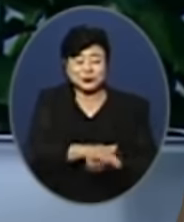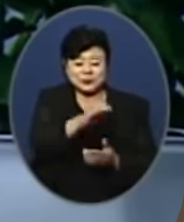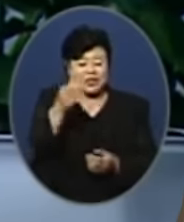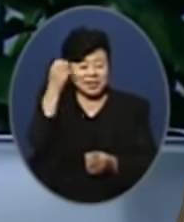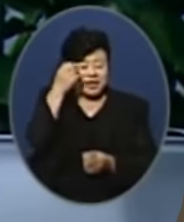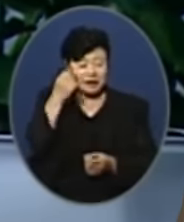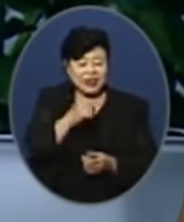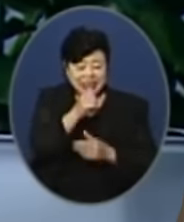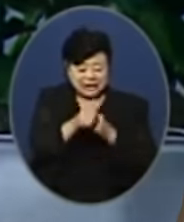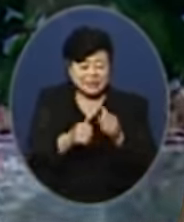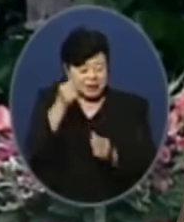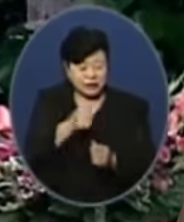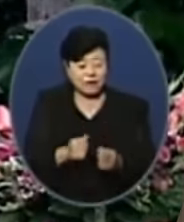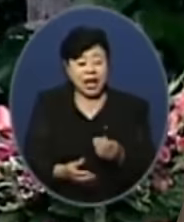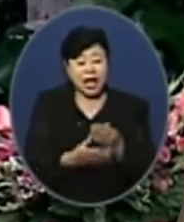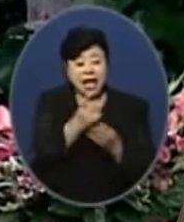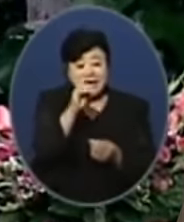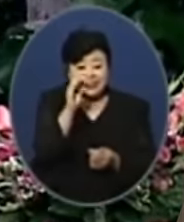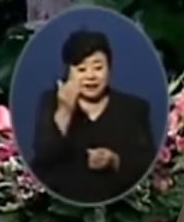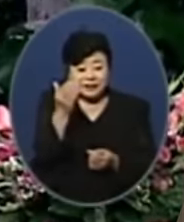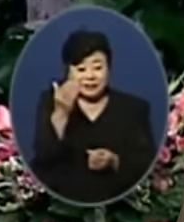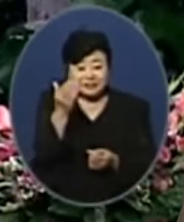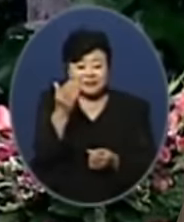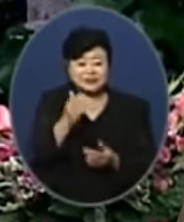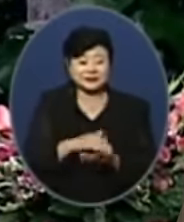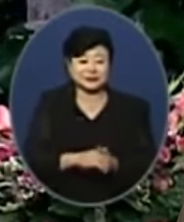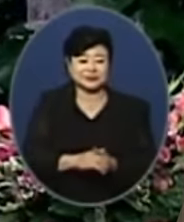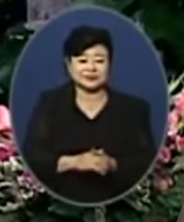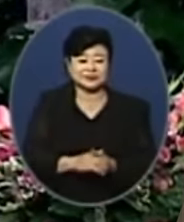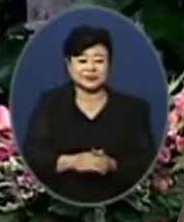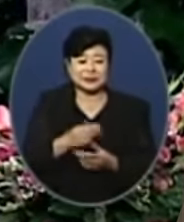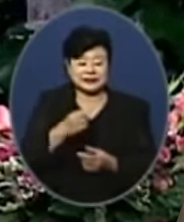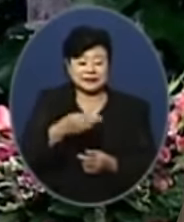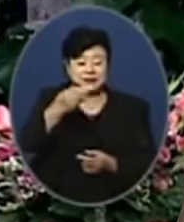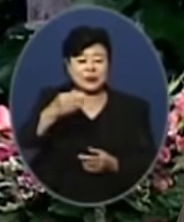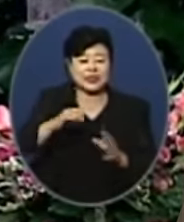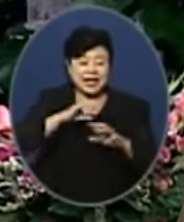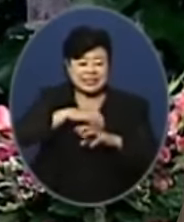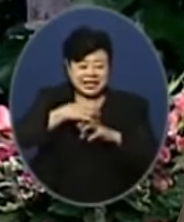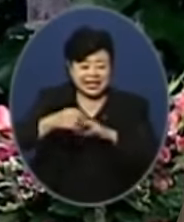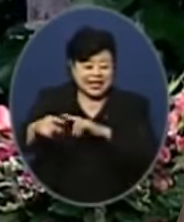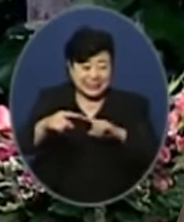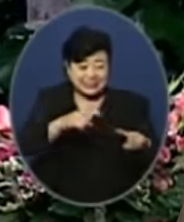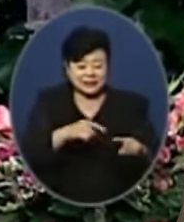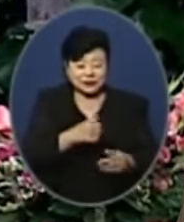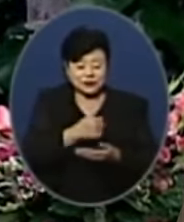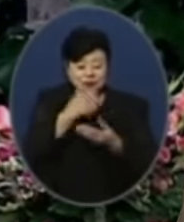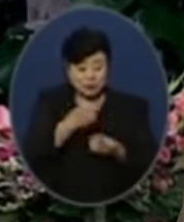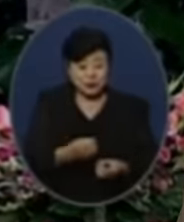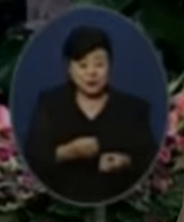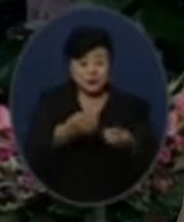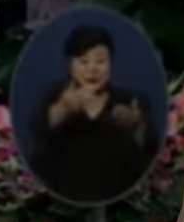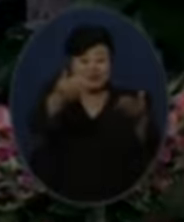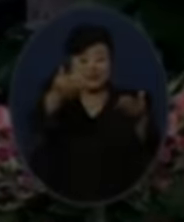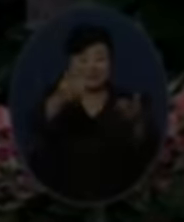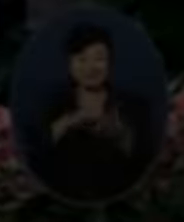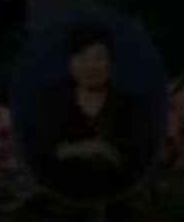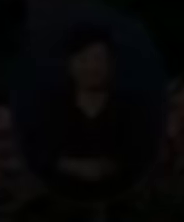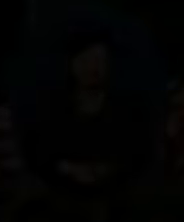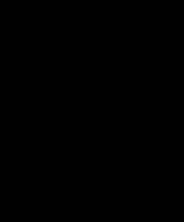우리의 영이 하나님의 영과 하나 되어 3차원의 세계를 다스리게 되시기를 주님 이름으로 축원합니다.